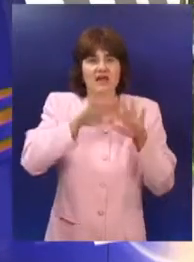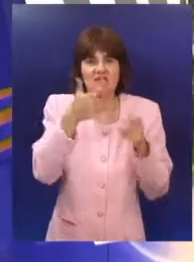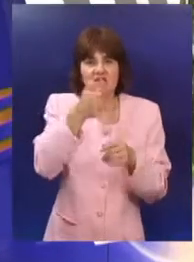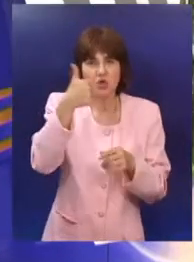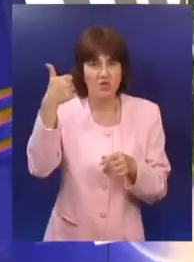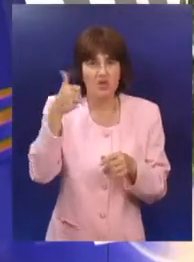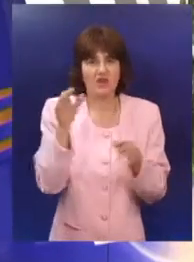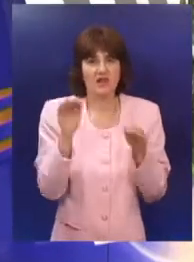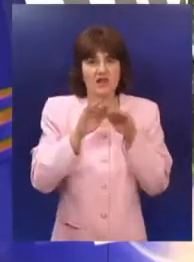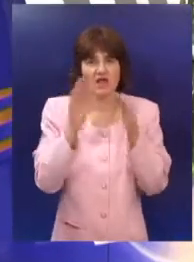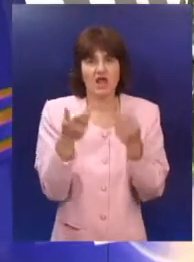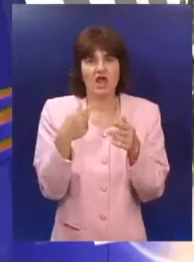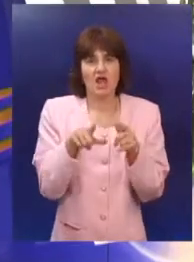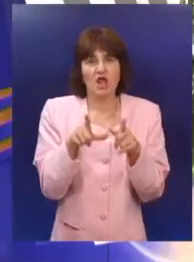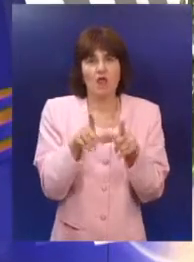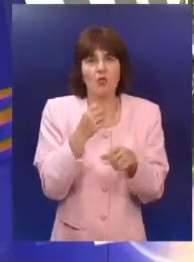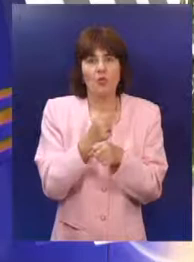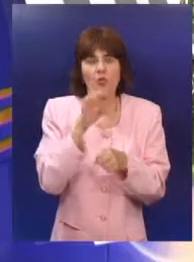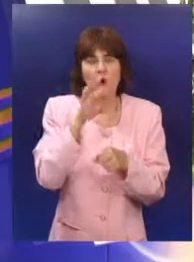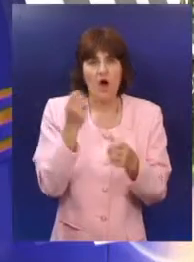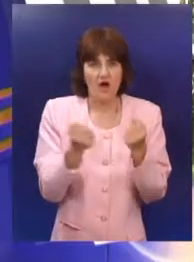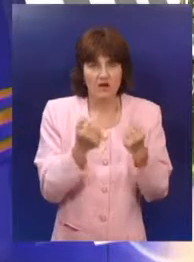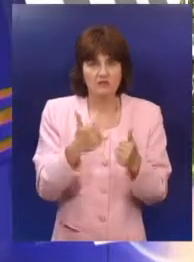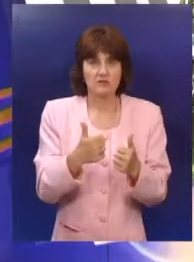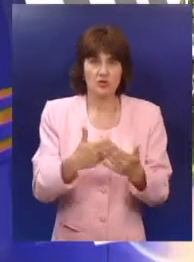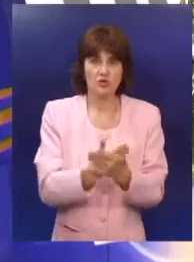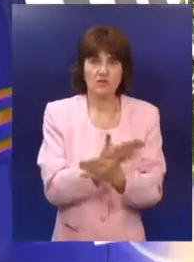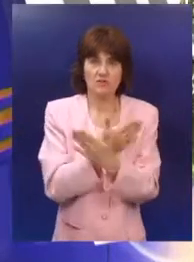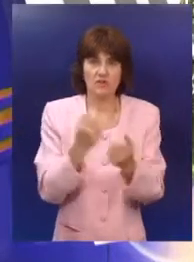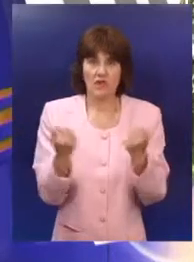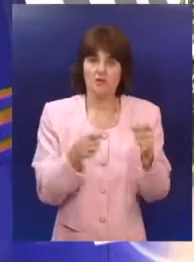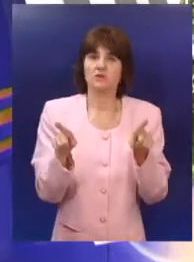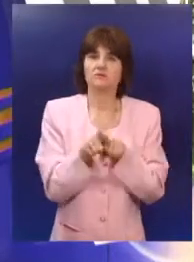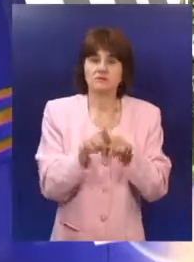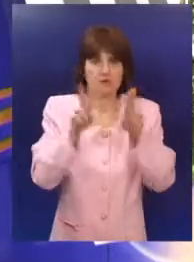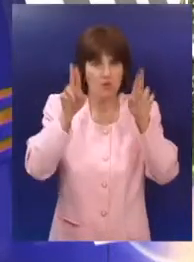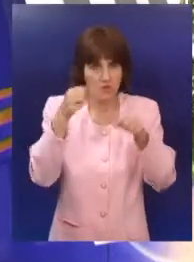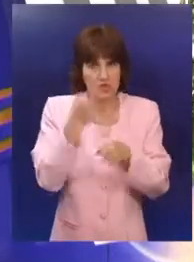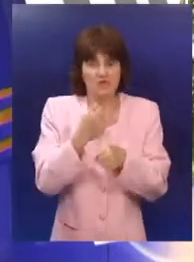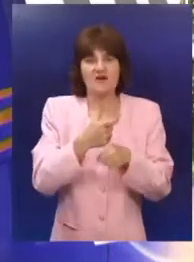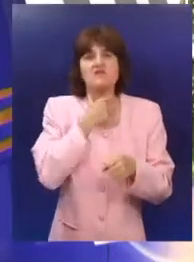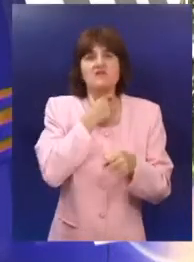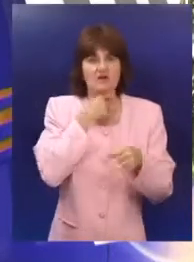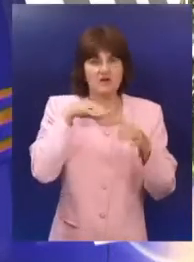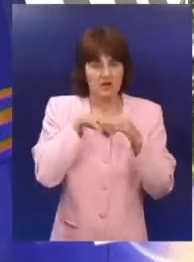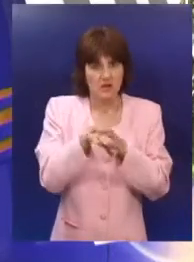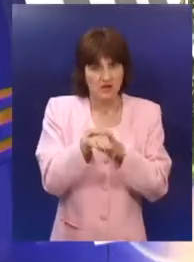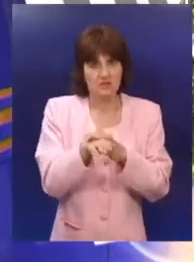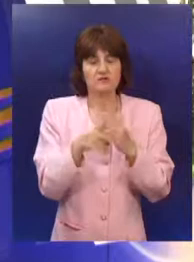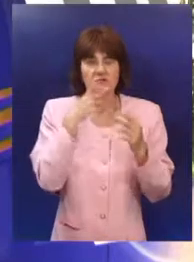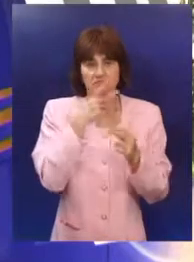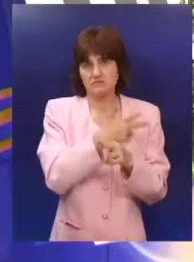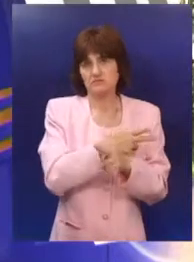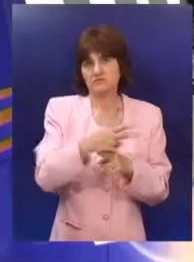Stojadine, Zastave, Jugiće, dok sad se sve novija vozila ugrađuje plin jer je tehnologija autogasa napredovala